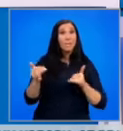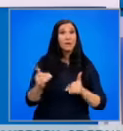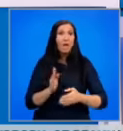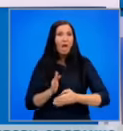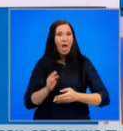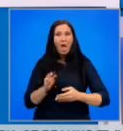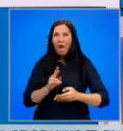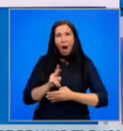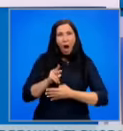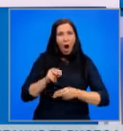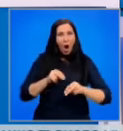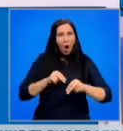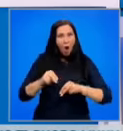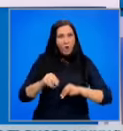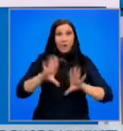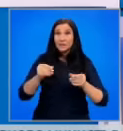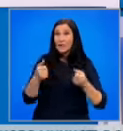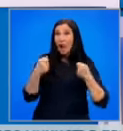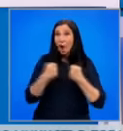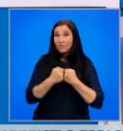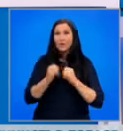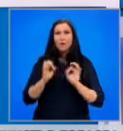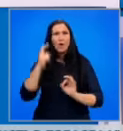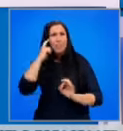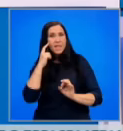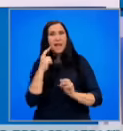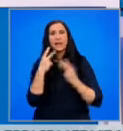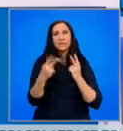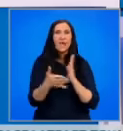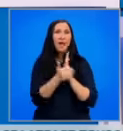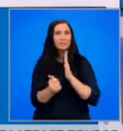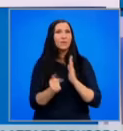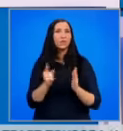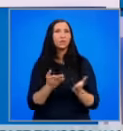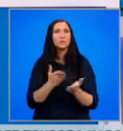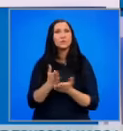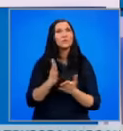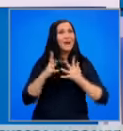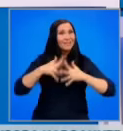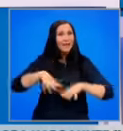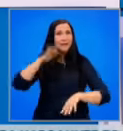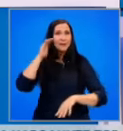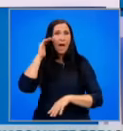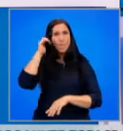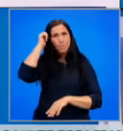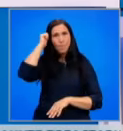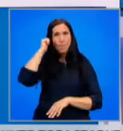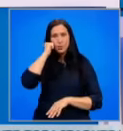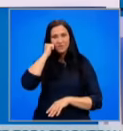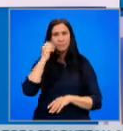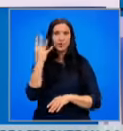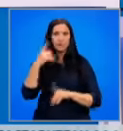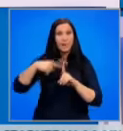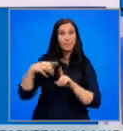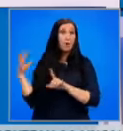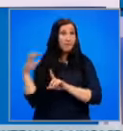конфликт. Такова мнение изразиха военни експерти, според които стратегията на Москва в четвъртия месец от офанзивата е започнала да дава